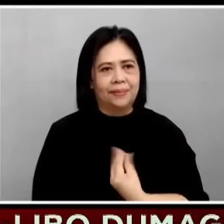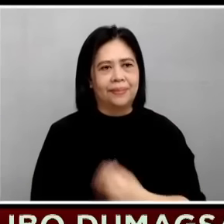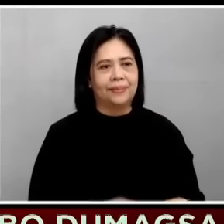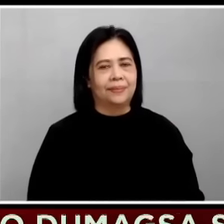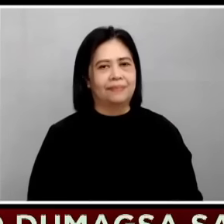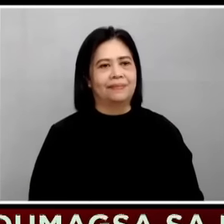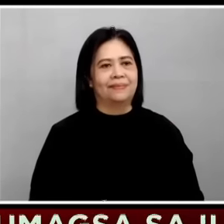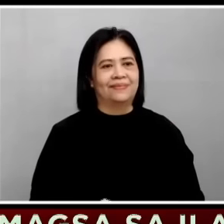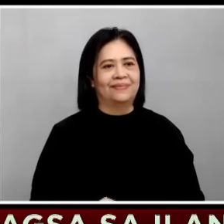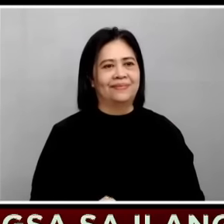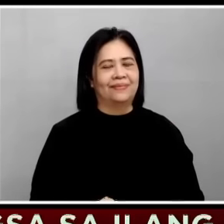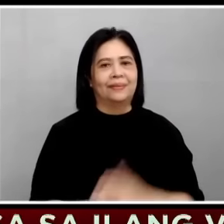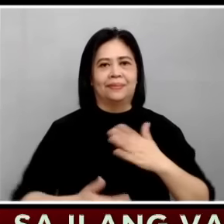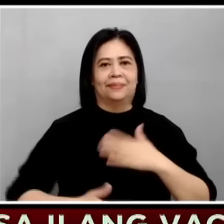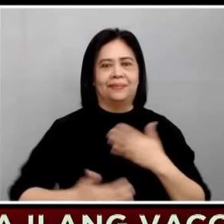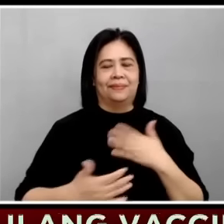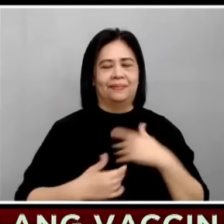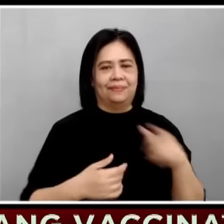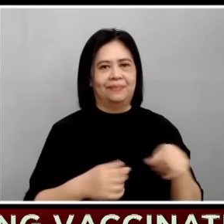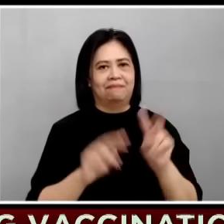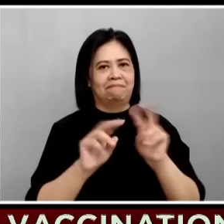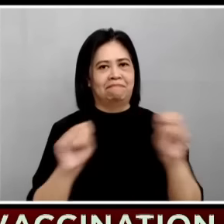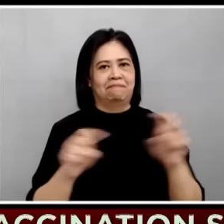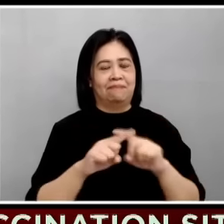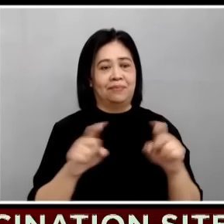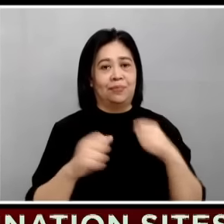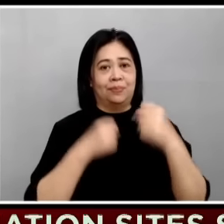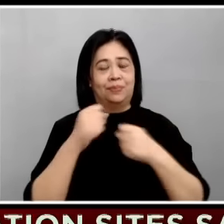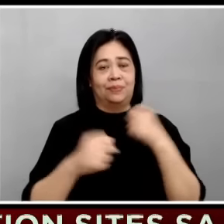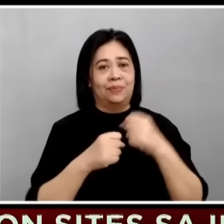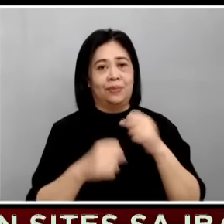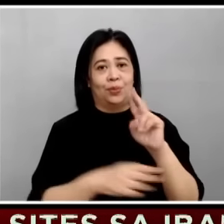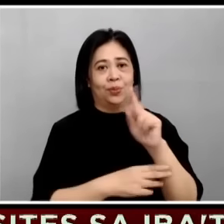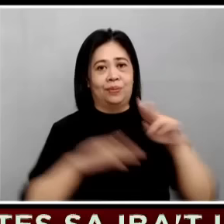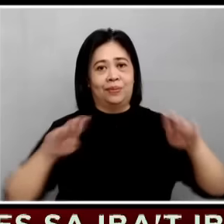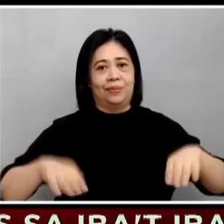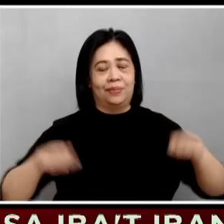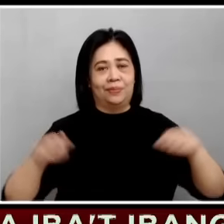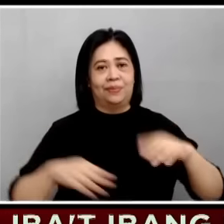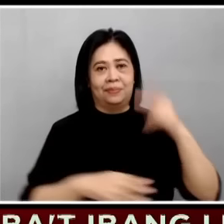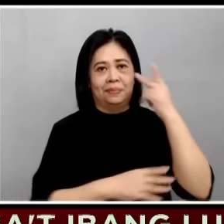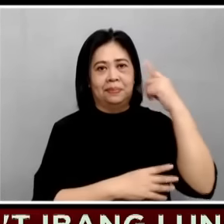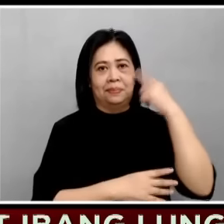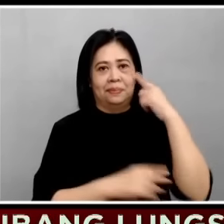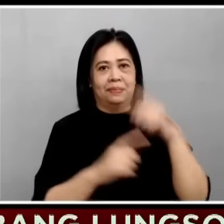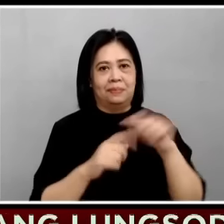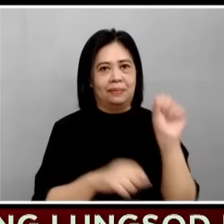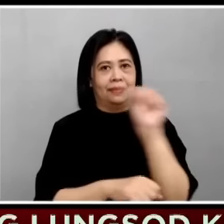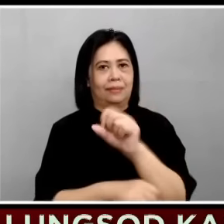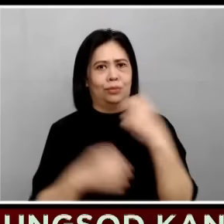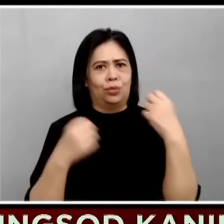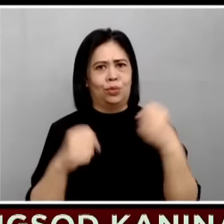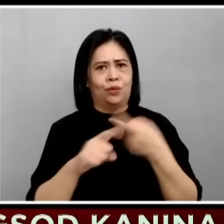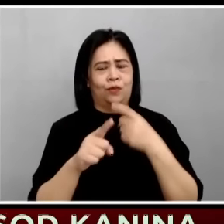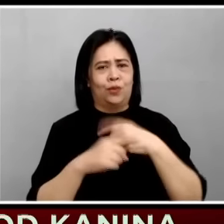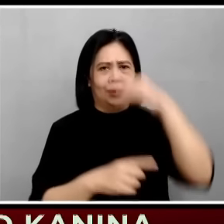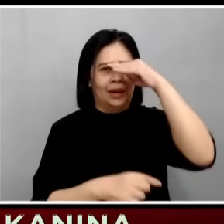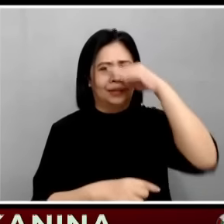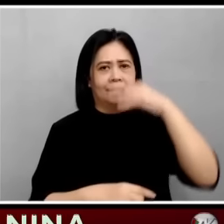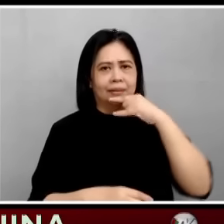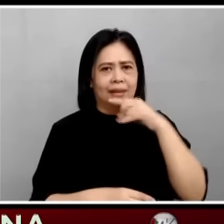Nagsaya naman ang makakalaban ni Carlo sa finals, ang boxer ng Great Britain si Galal Yafai, na tinalo ang malakas na taga-Kazakhstan